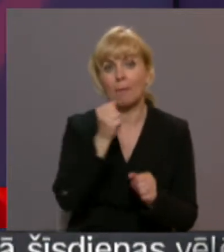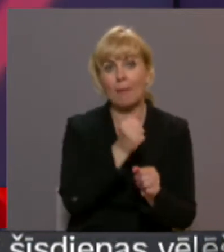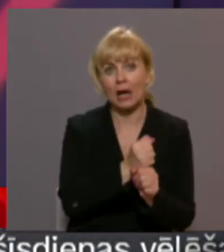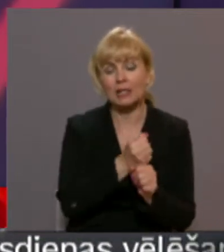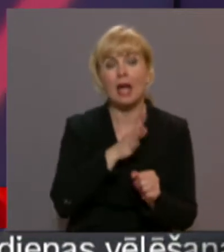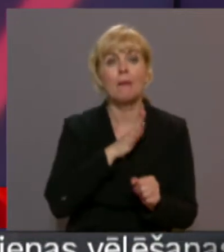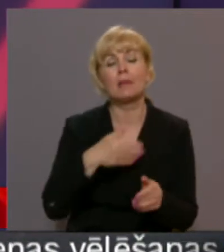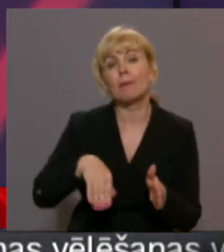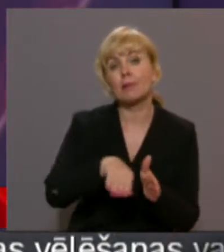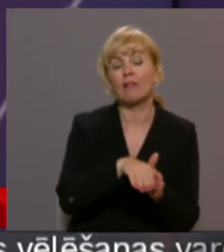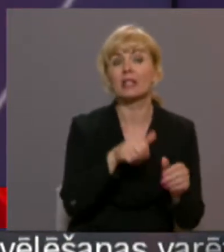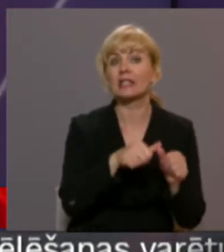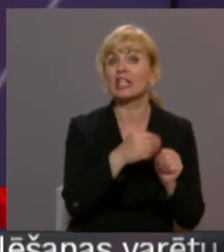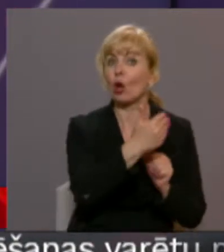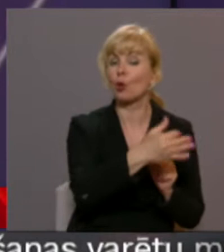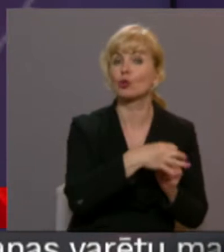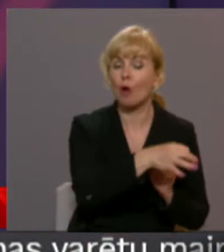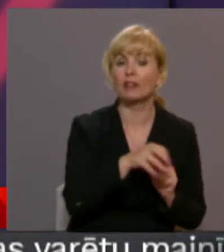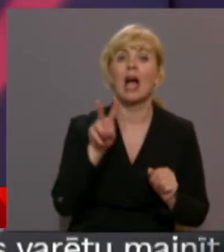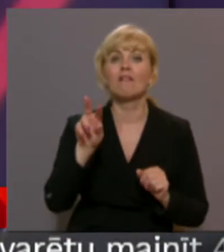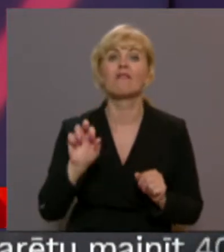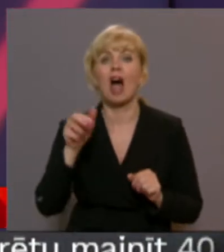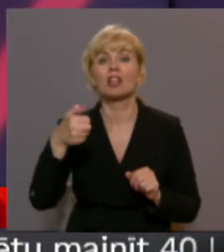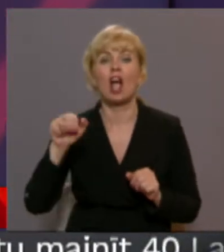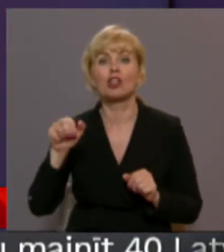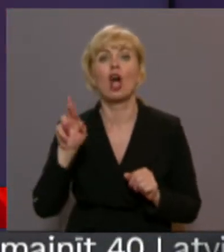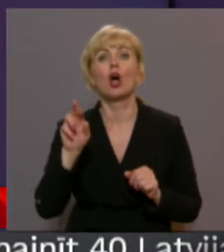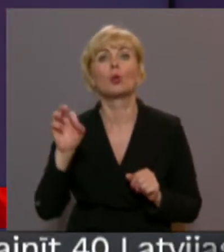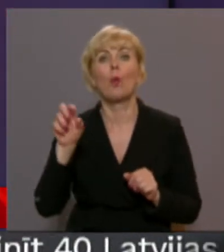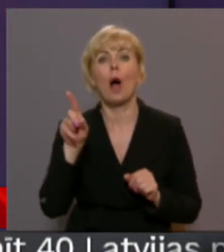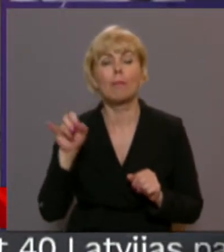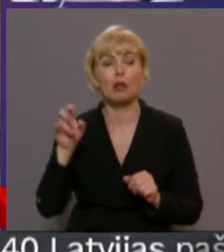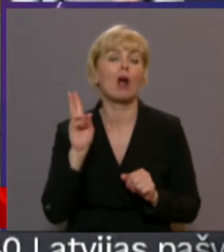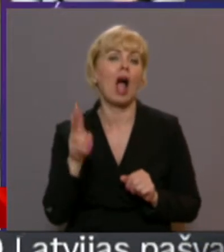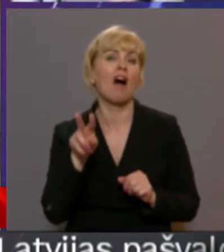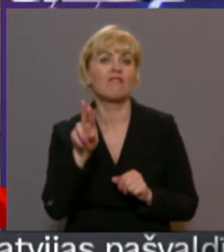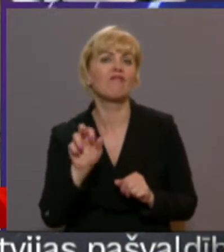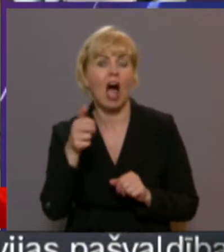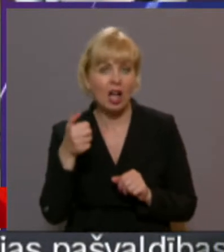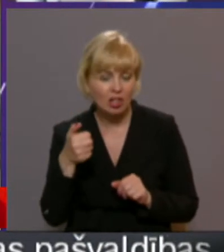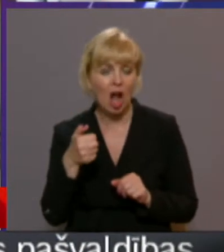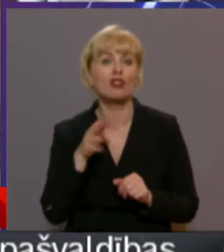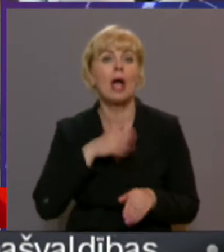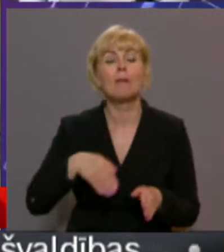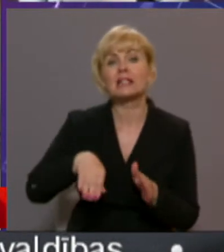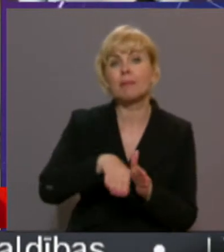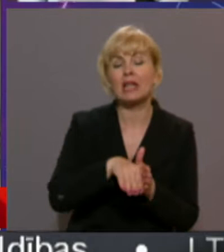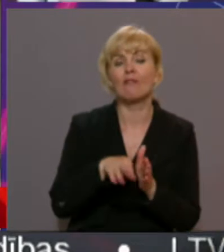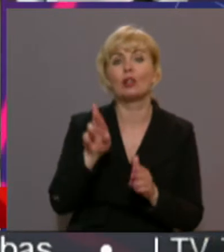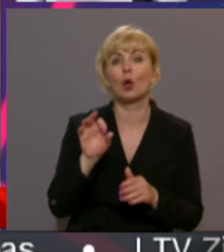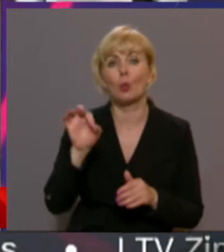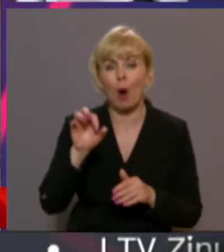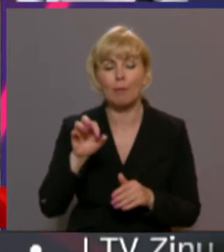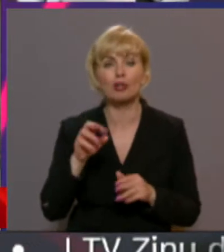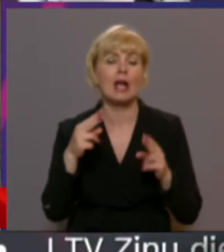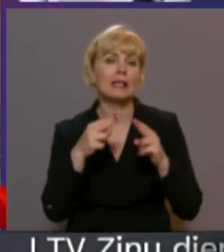tika pievienots Siguldas novadam, bet Vangažu pilsēta Ropažiem. Kā Vangažos norit vēlēšanas pēc pievienošanās Ropažiem, sazināsimies ar